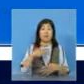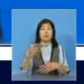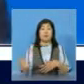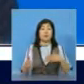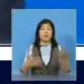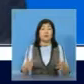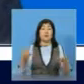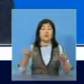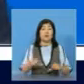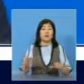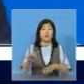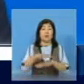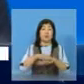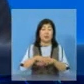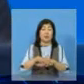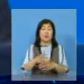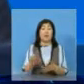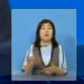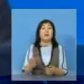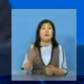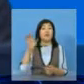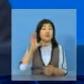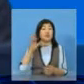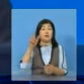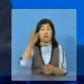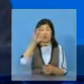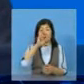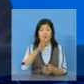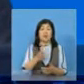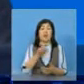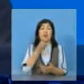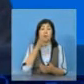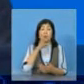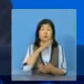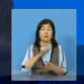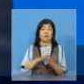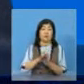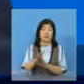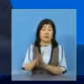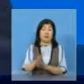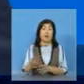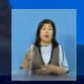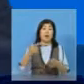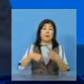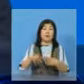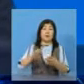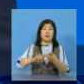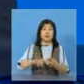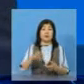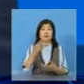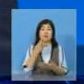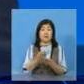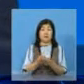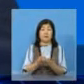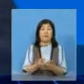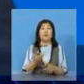властью. Разработана концепция слышащего государства. В настоящее время она успешно реализуется. Мы видим обратную связь с населением. Однако в этом